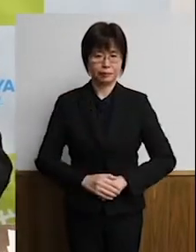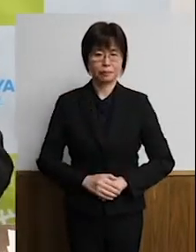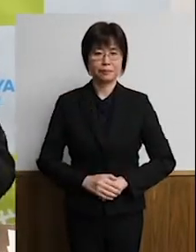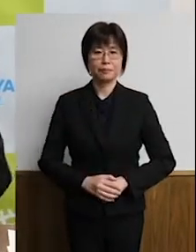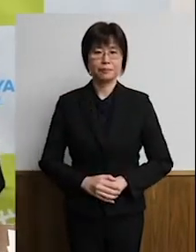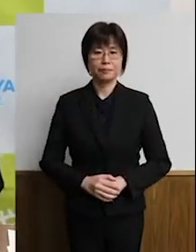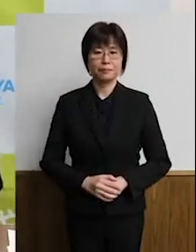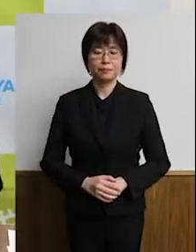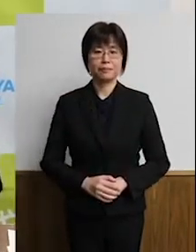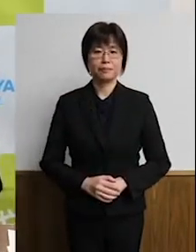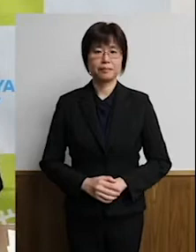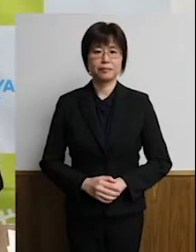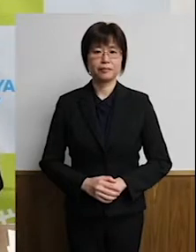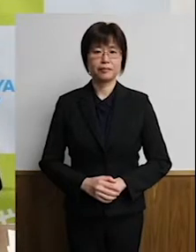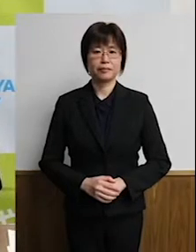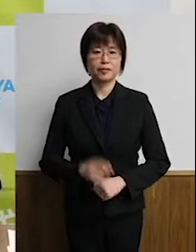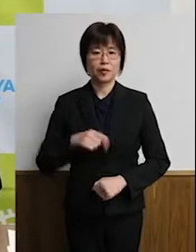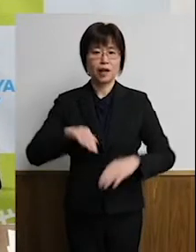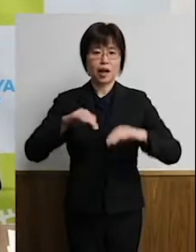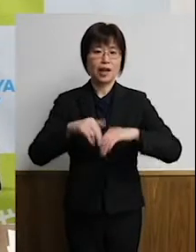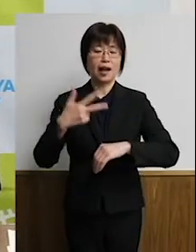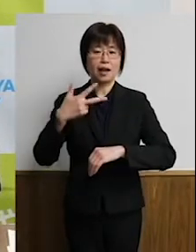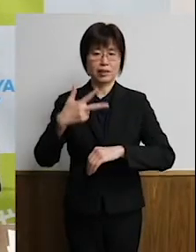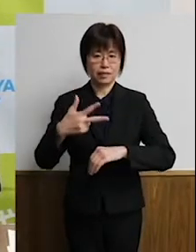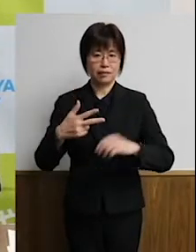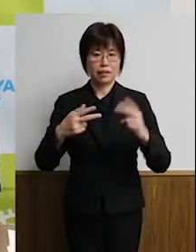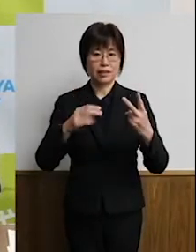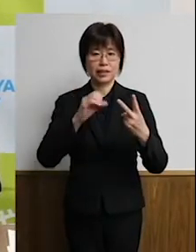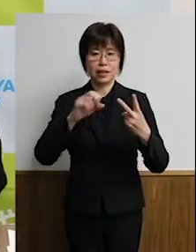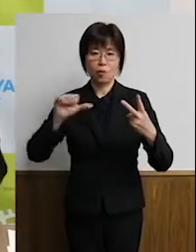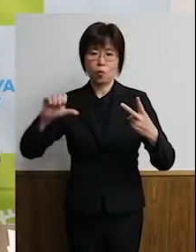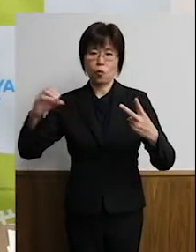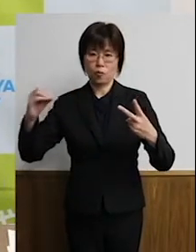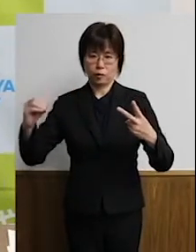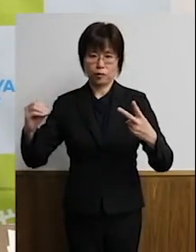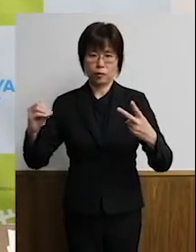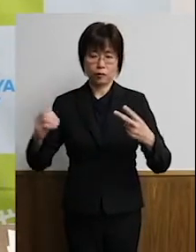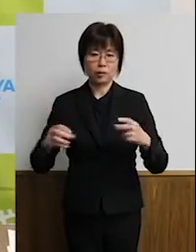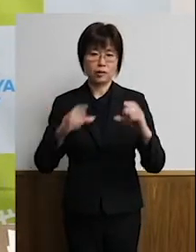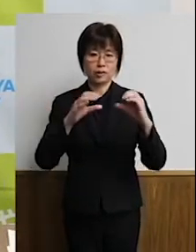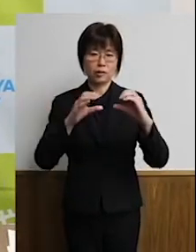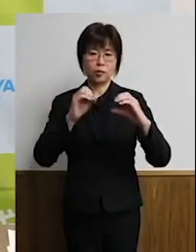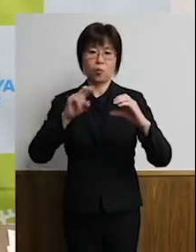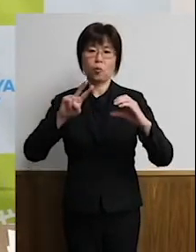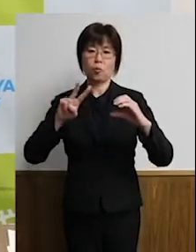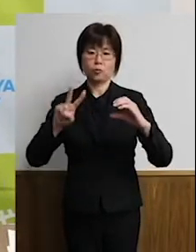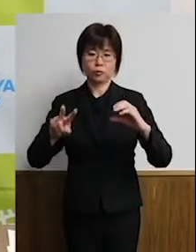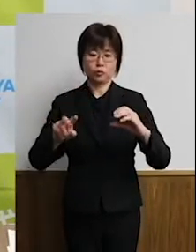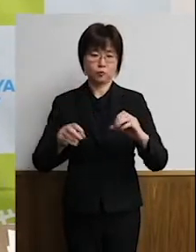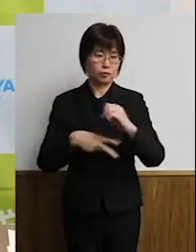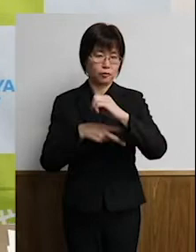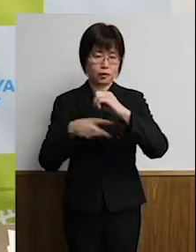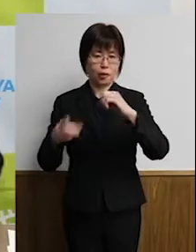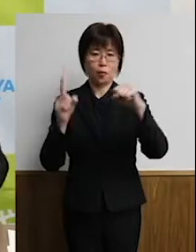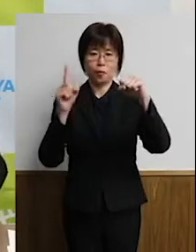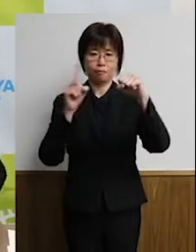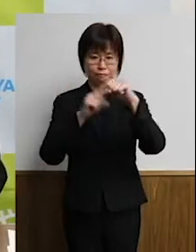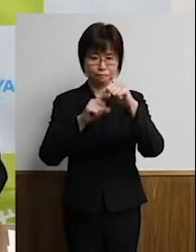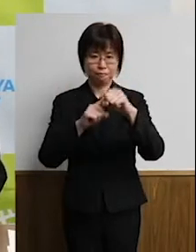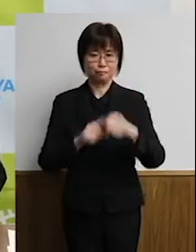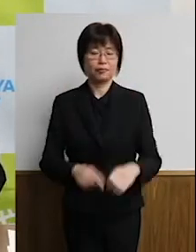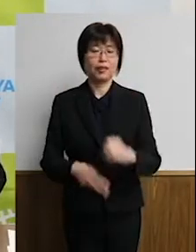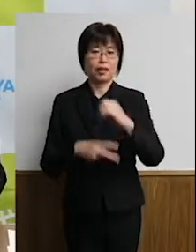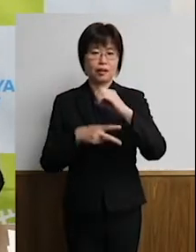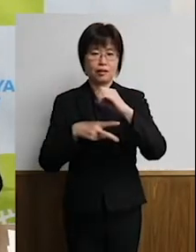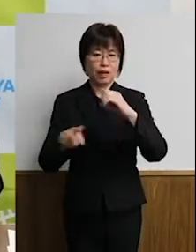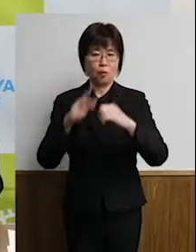ページをご覧ください。深谷市は2050年に二酸化炭素排出を実質ゼロにすることを目指す